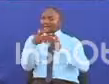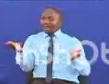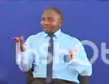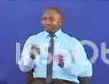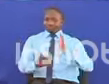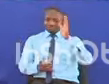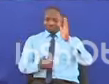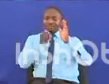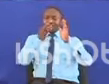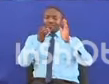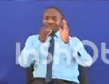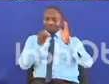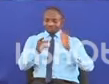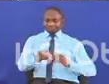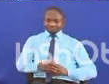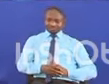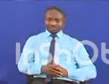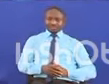kwa miguu. Mheshimiwa Kunti,